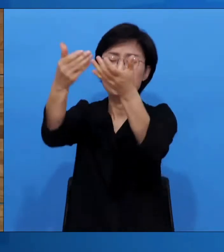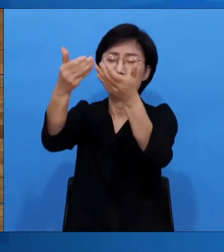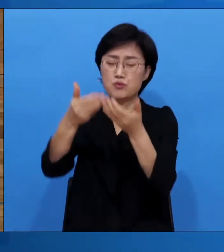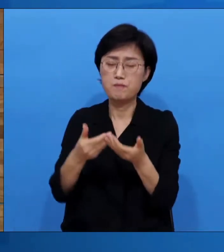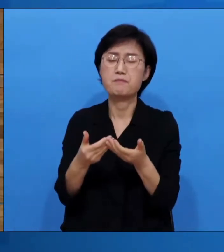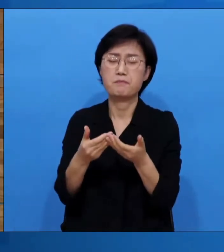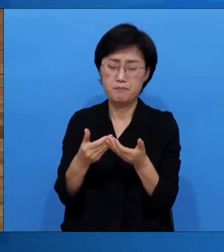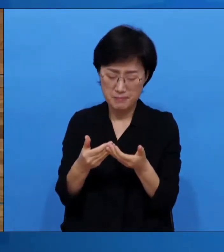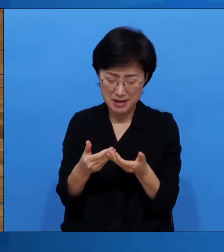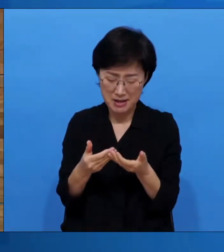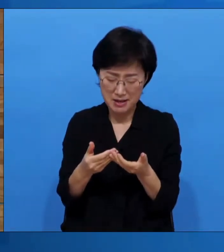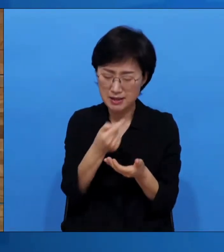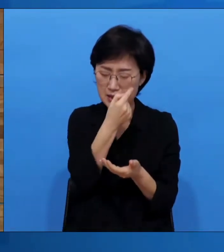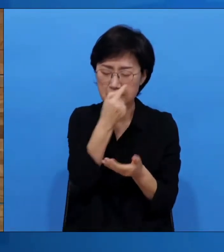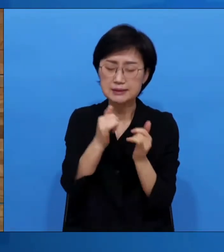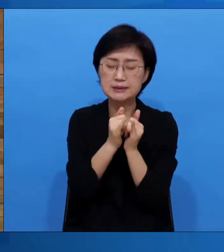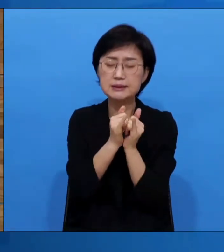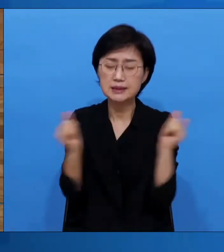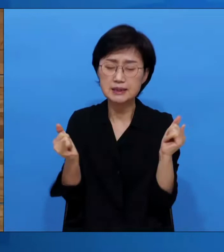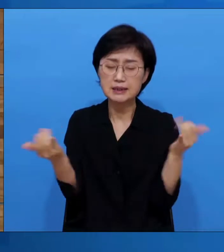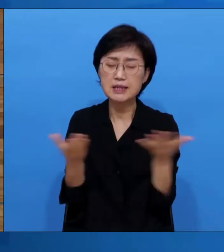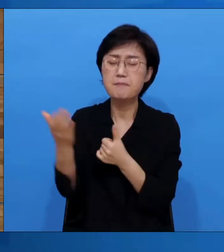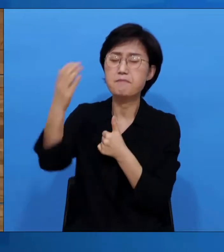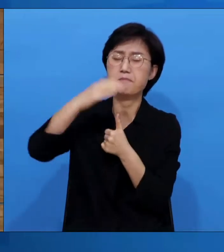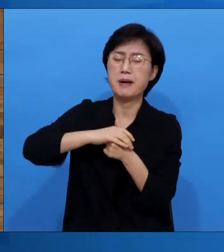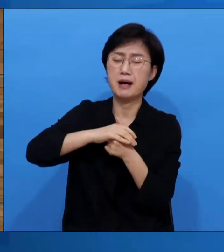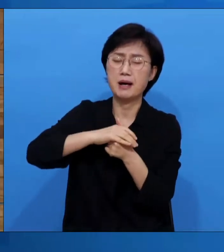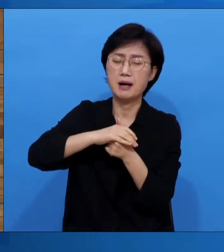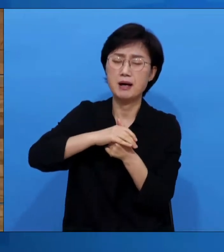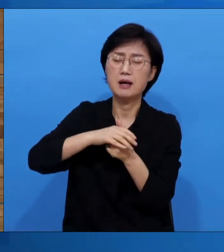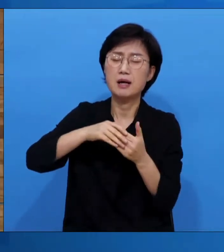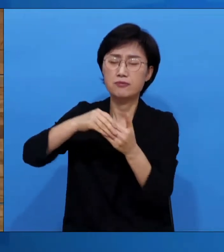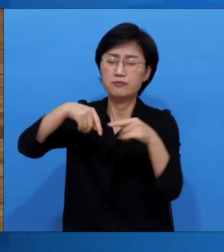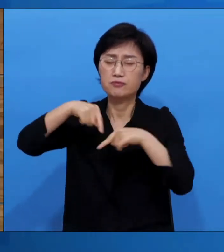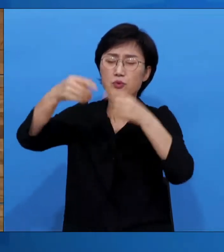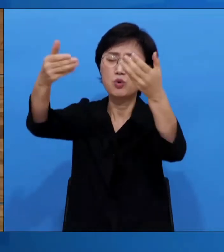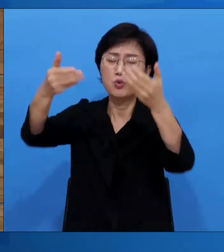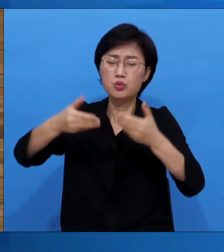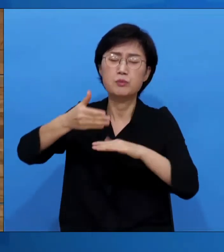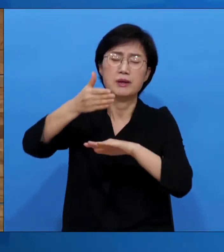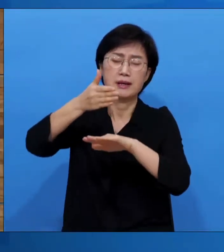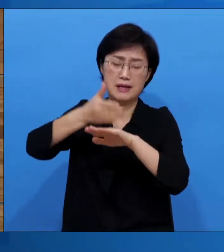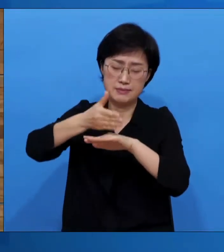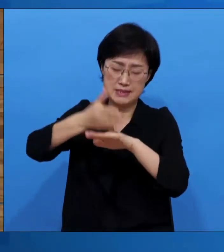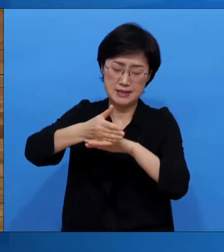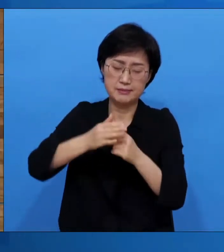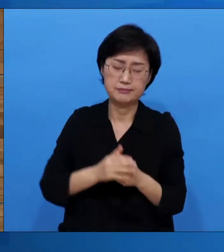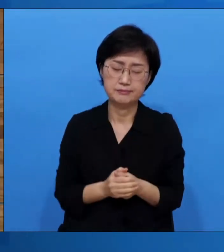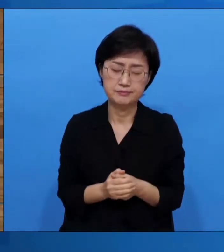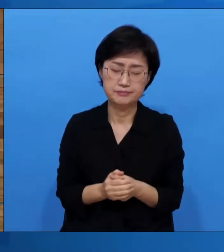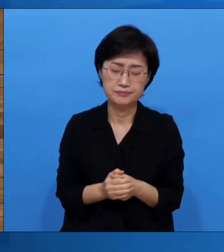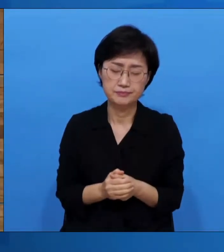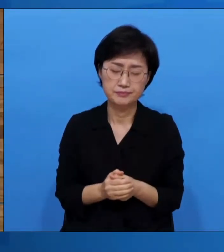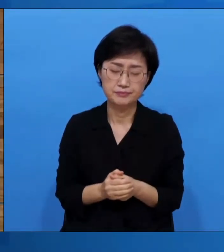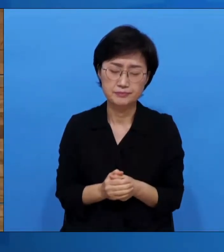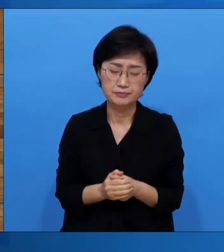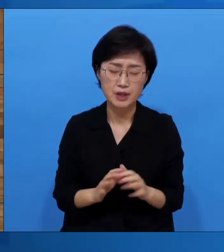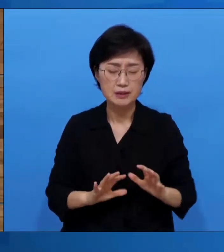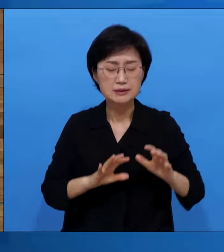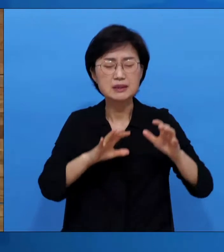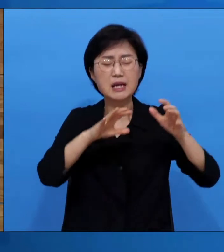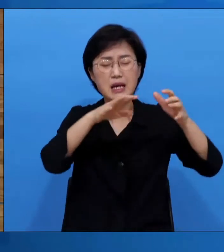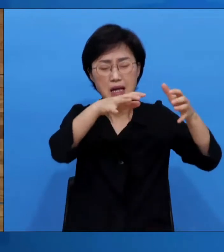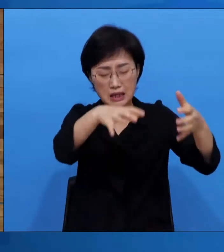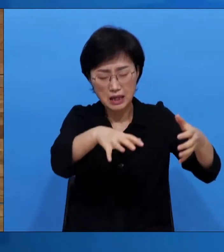you for calling us and saving us who are diseased, discarded, and sinners, and for raising us up as your witnesses. 전